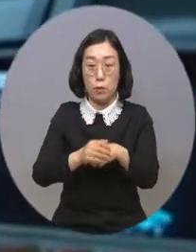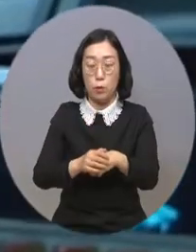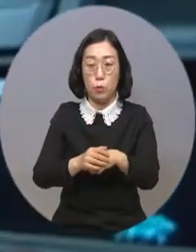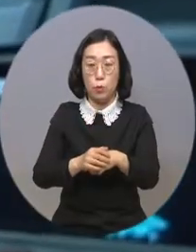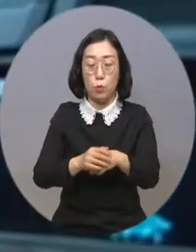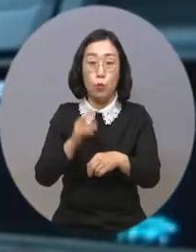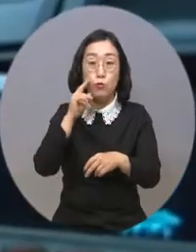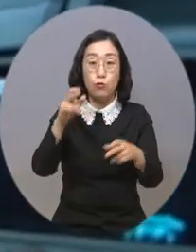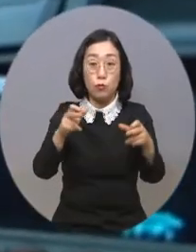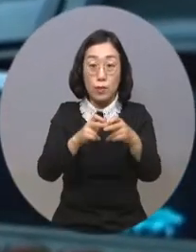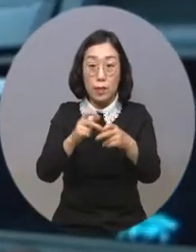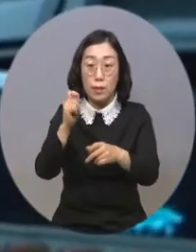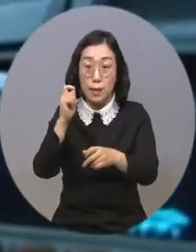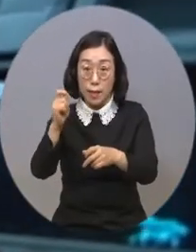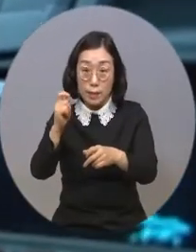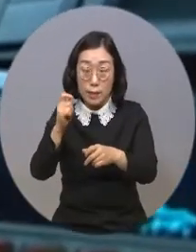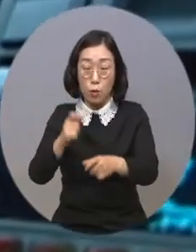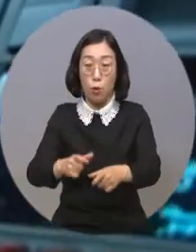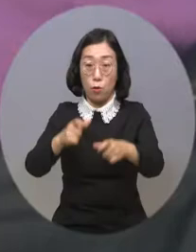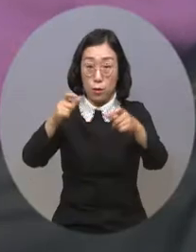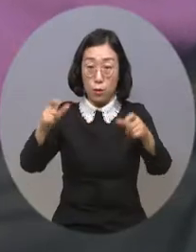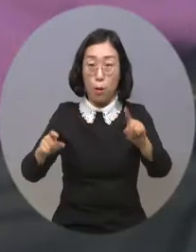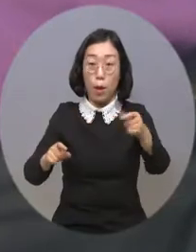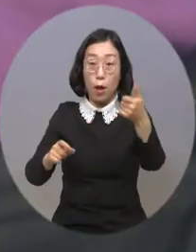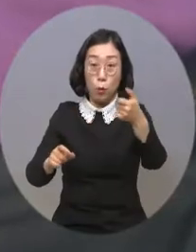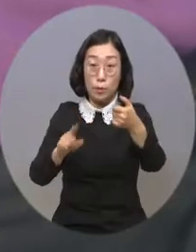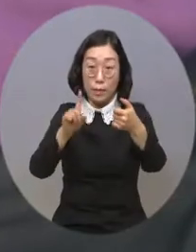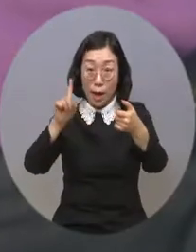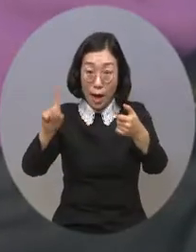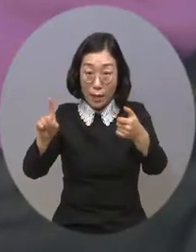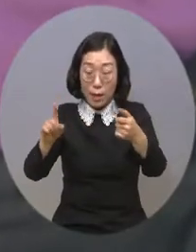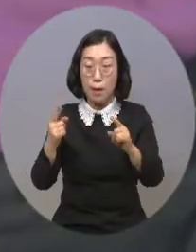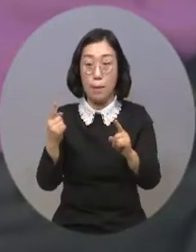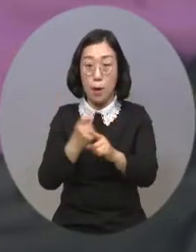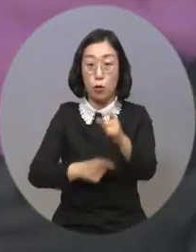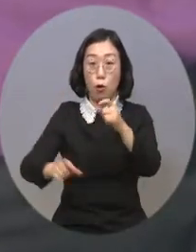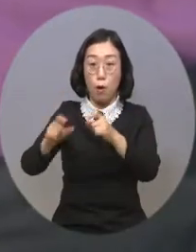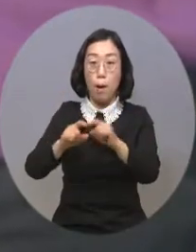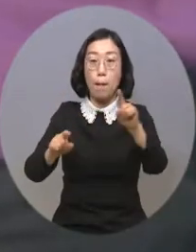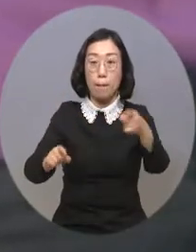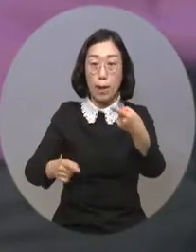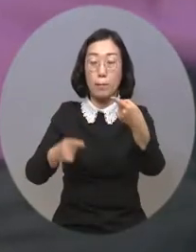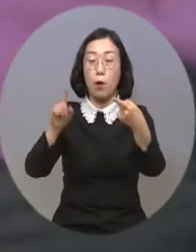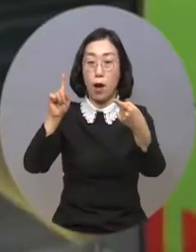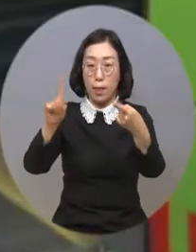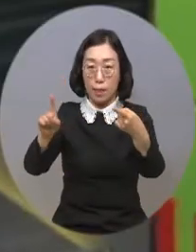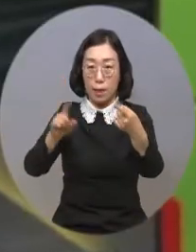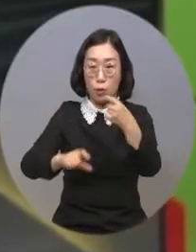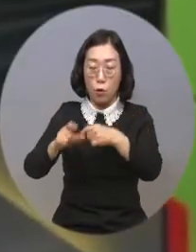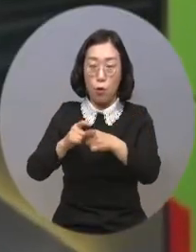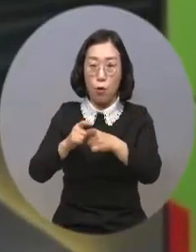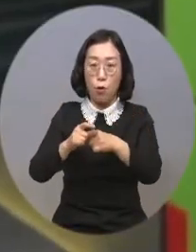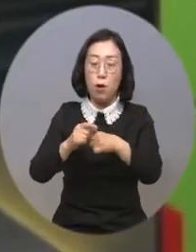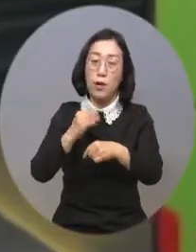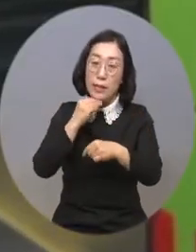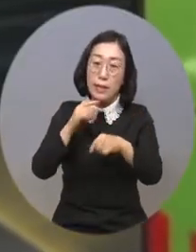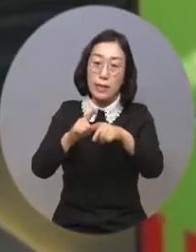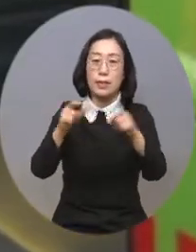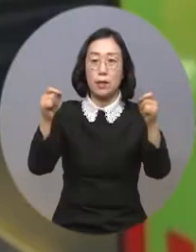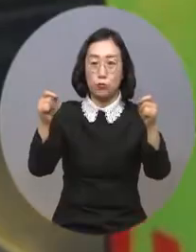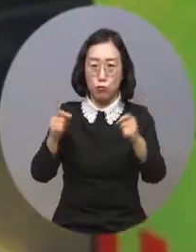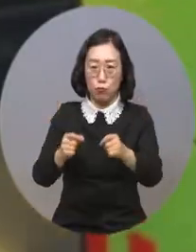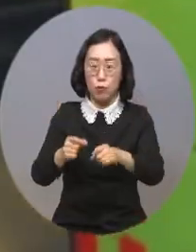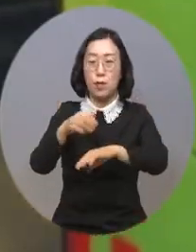중증장애인 150명 당 한 대에서 100명당 한 대 수준으로 끌어올려 대기 시간을 대폭 줄일 계획